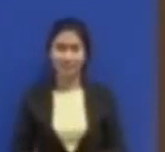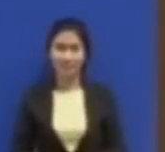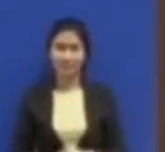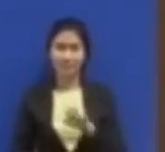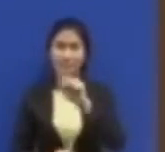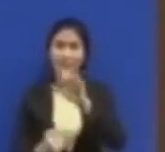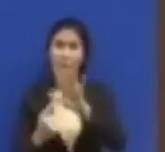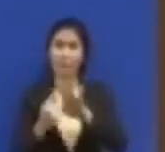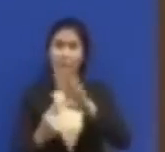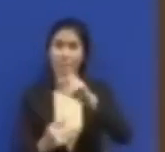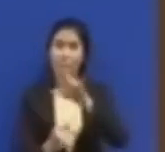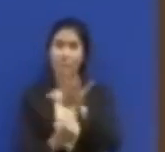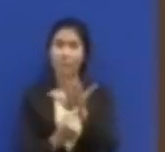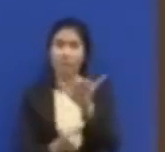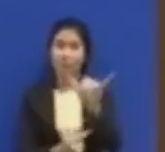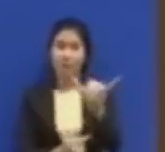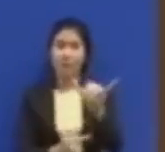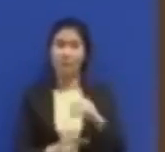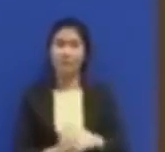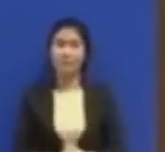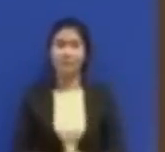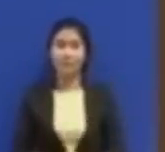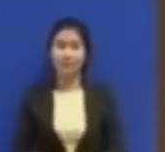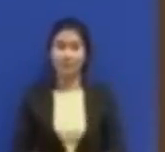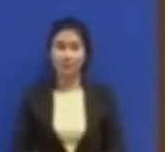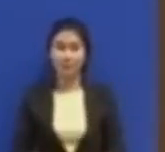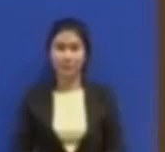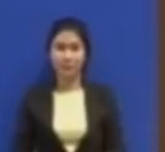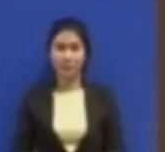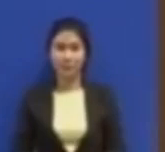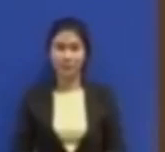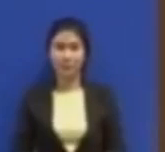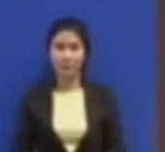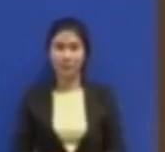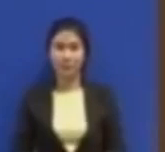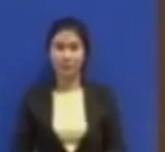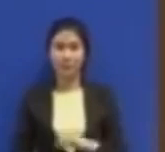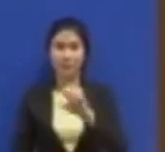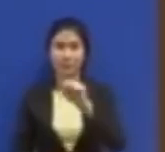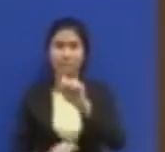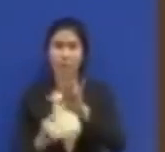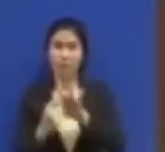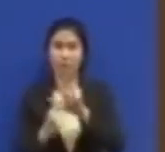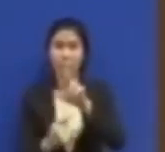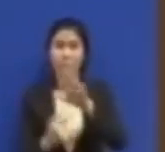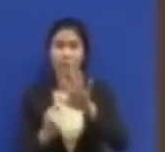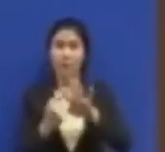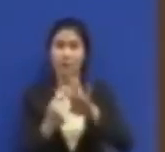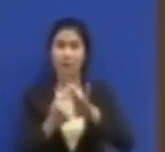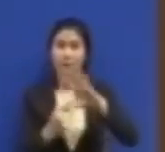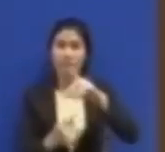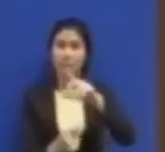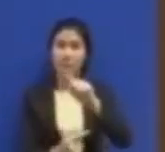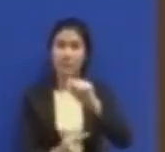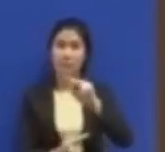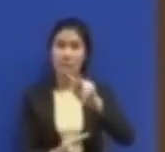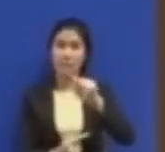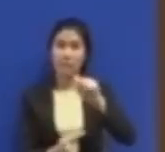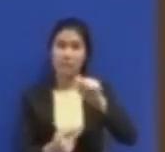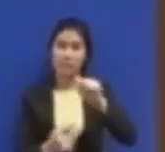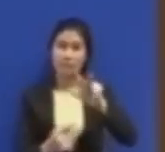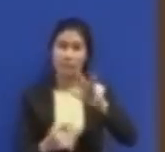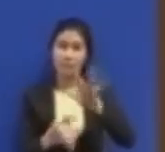ยเลี้ยงบุญเลิศชัย219พลเอกสุรเชษฐ์ชัยวงศ์